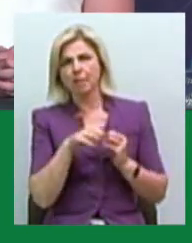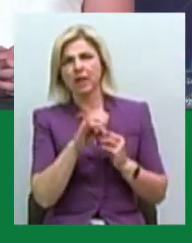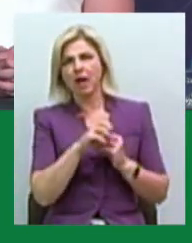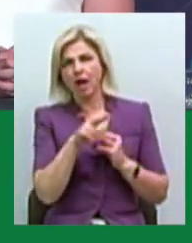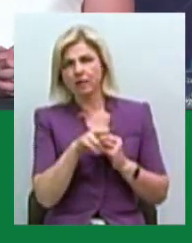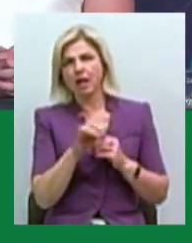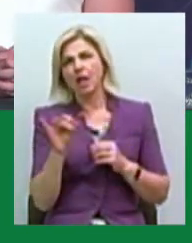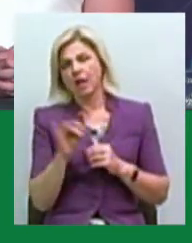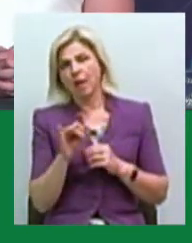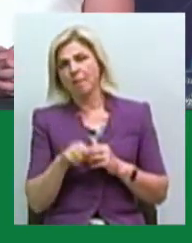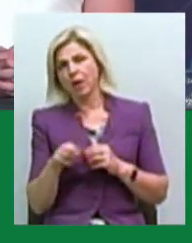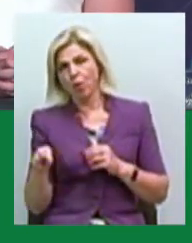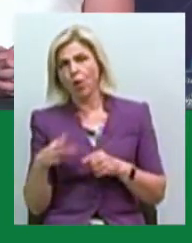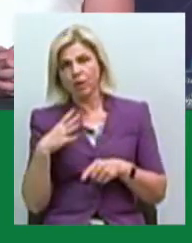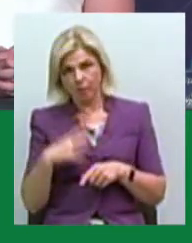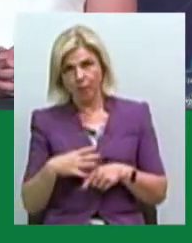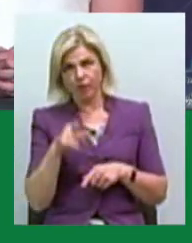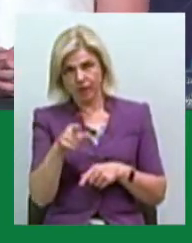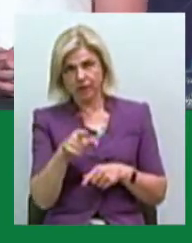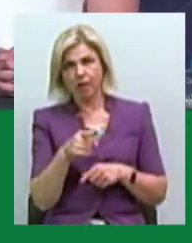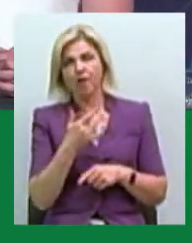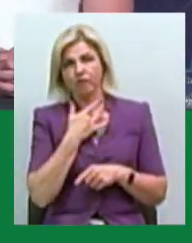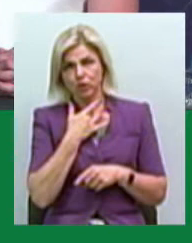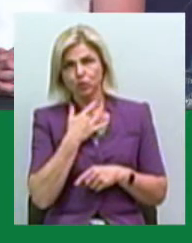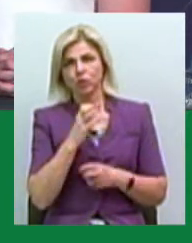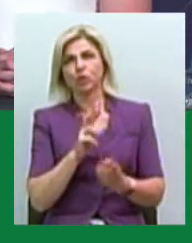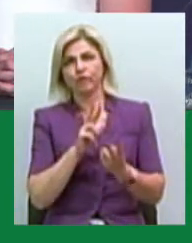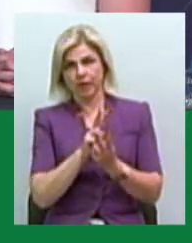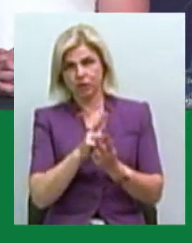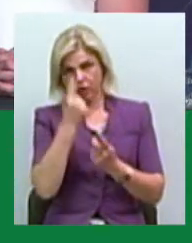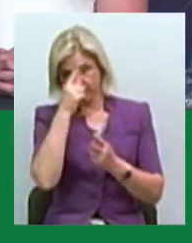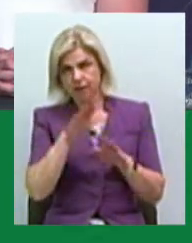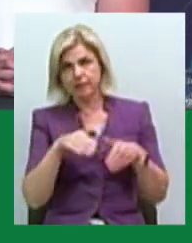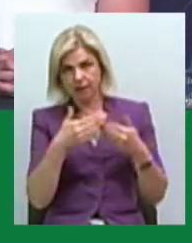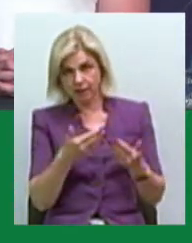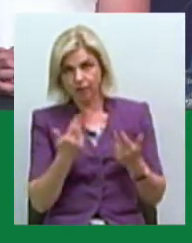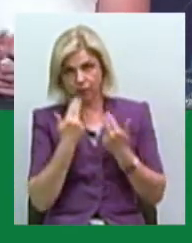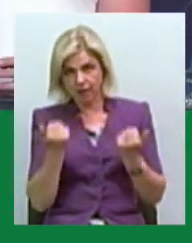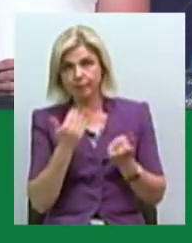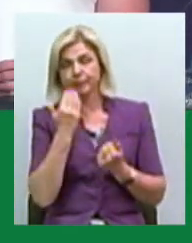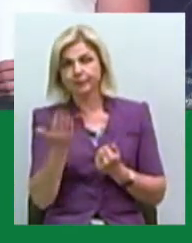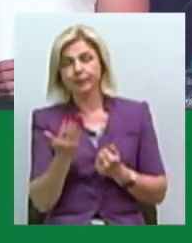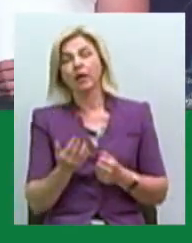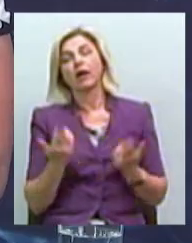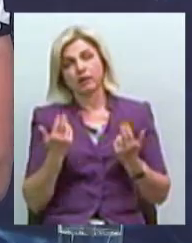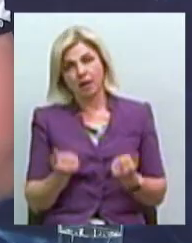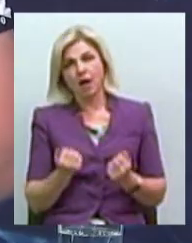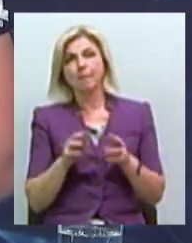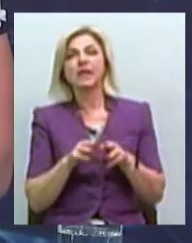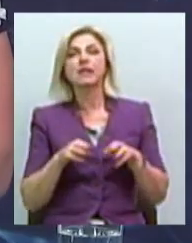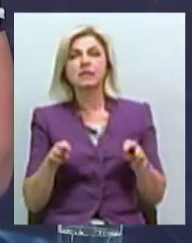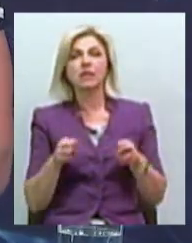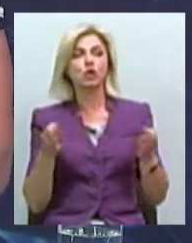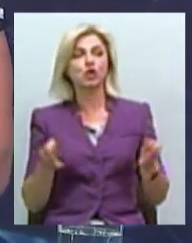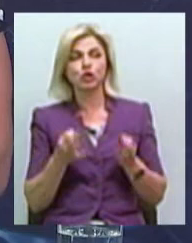мільйони, змусили вас і міське керівництво виступити із зустрічною ініціативою? Так, звісно. На сьогодні, міністр в цьому